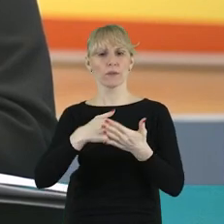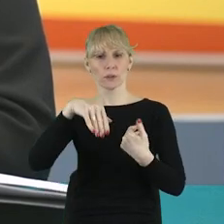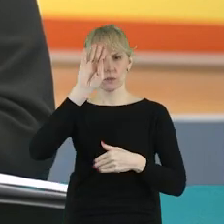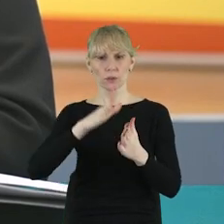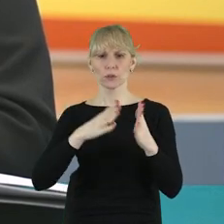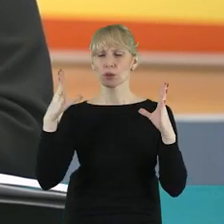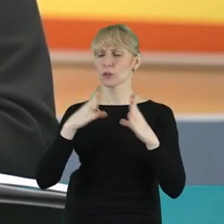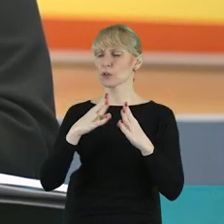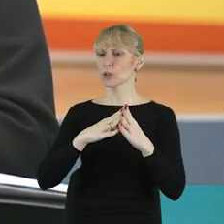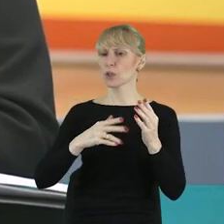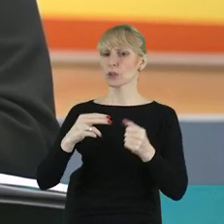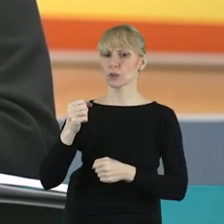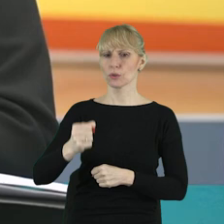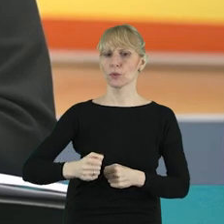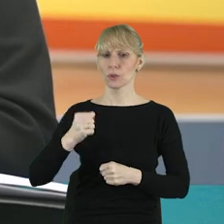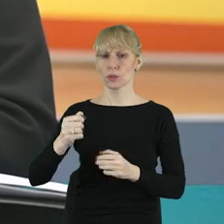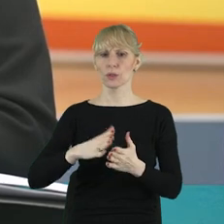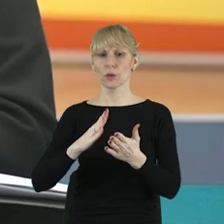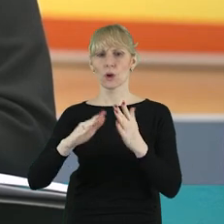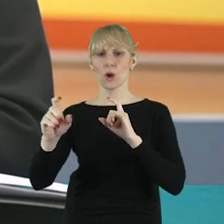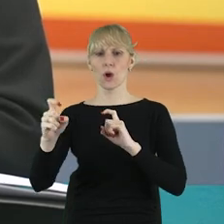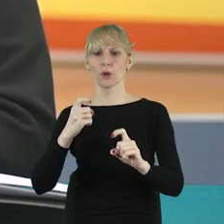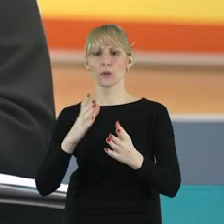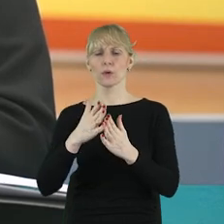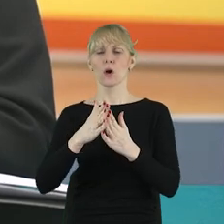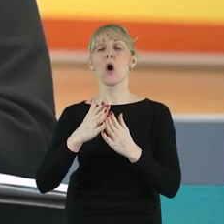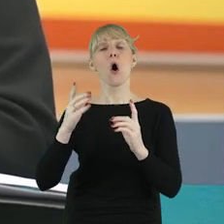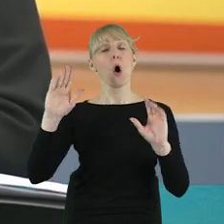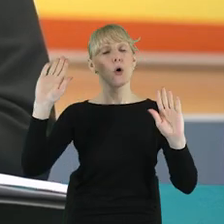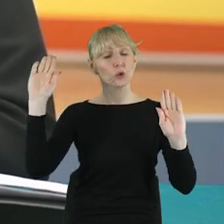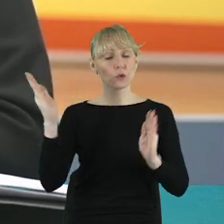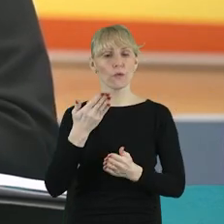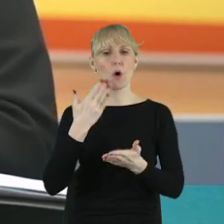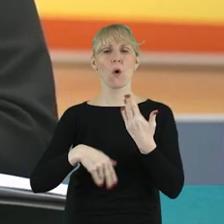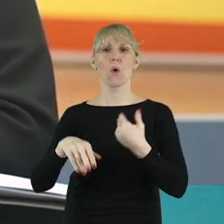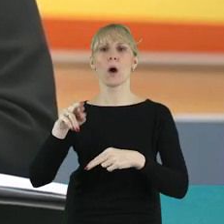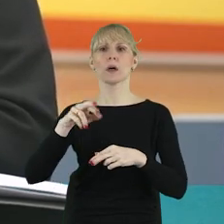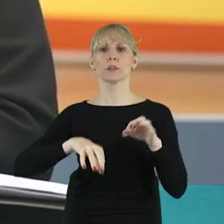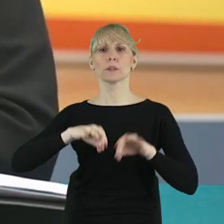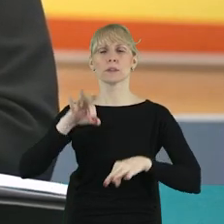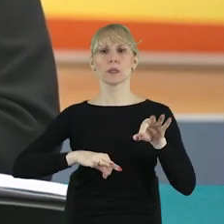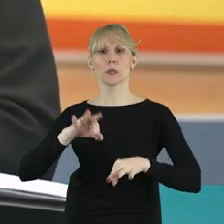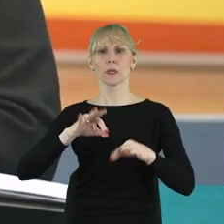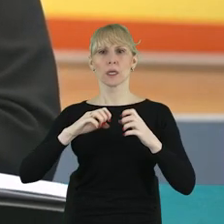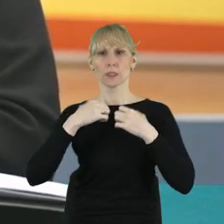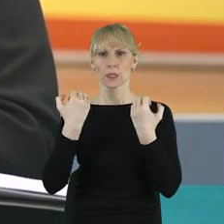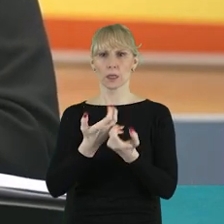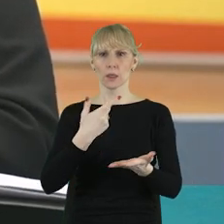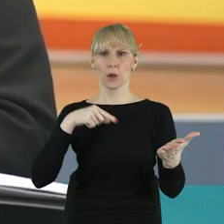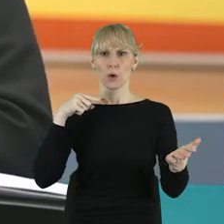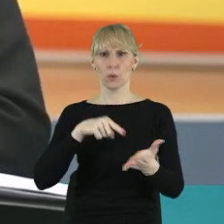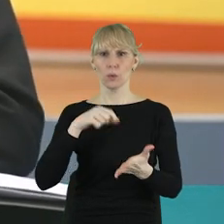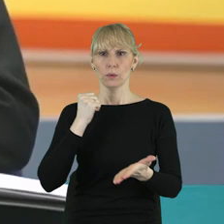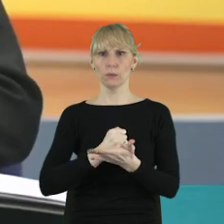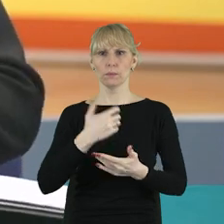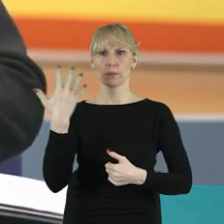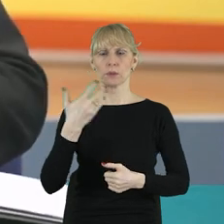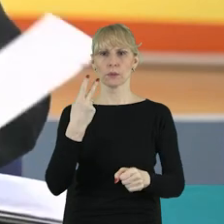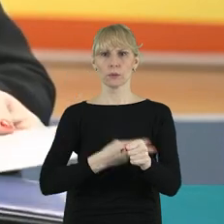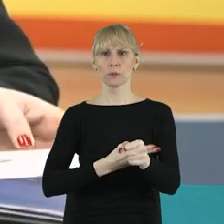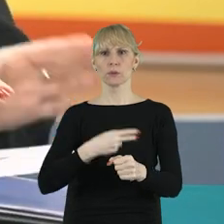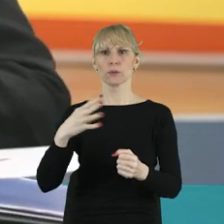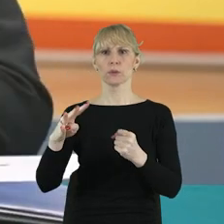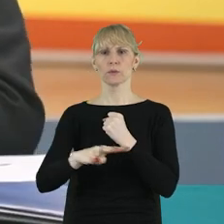artykułu 21 ust. 7 ustawy z dnia 5 czerwca 1998 roku o samorządzie województwa.